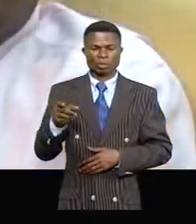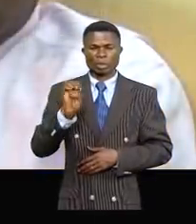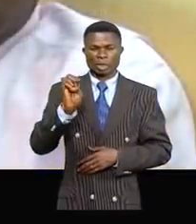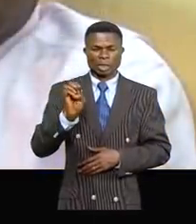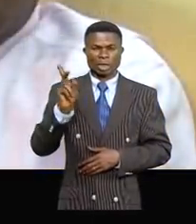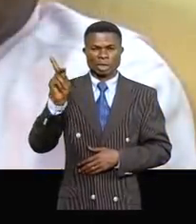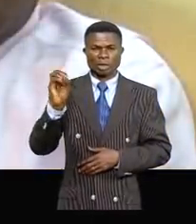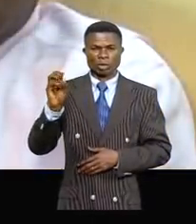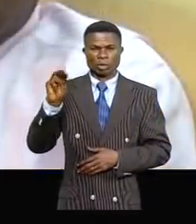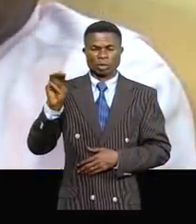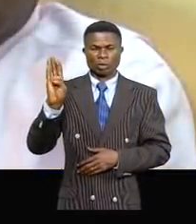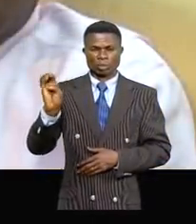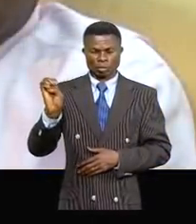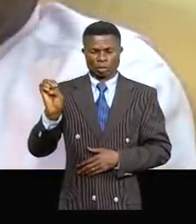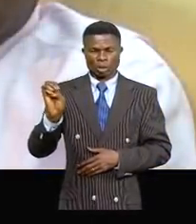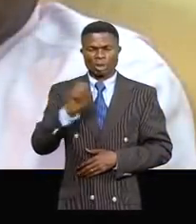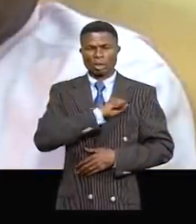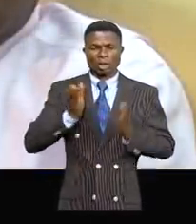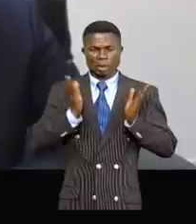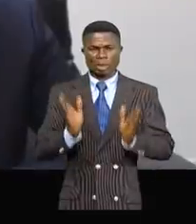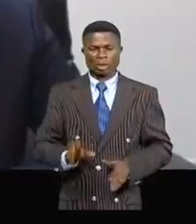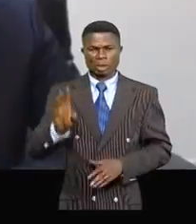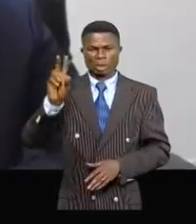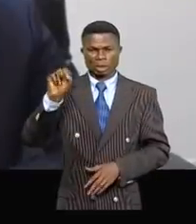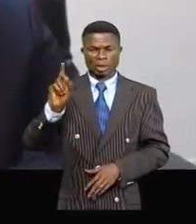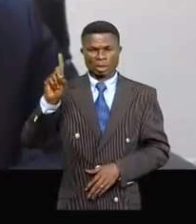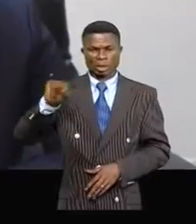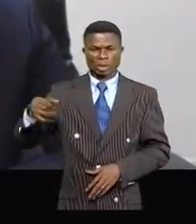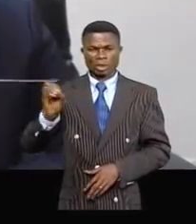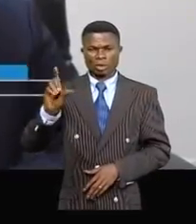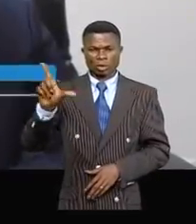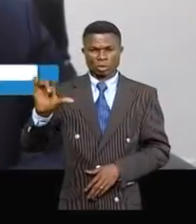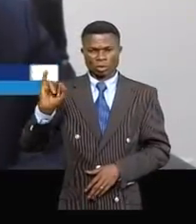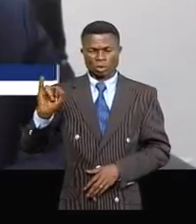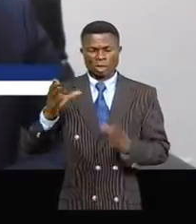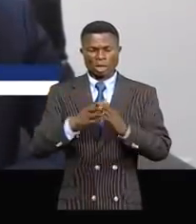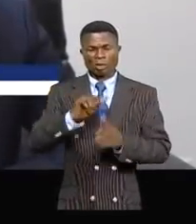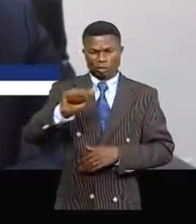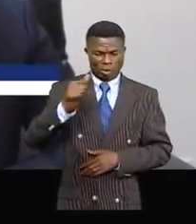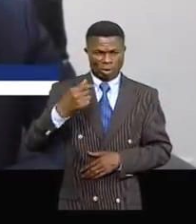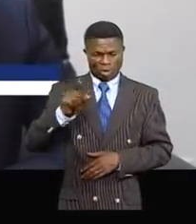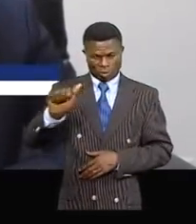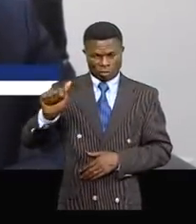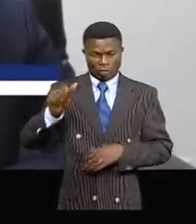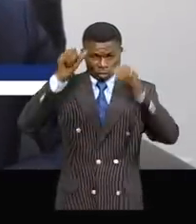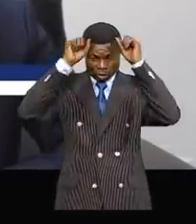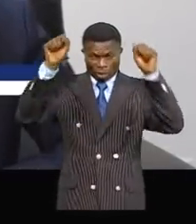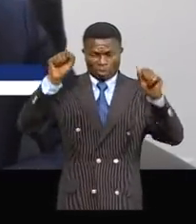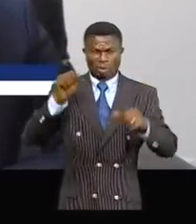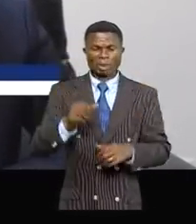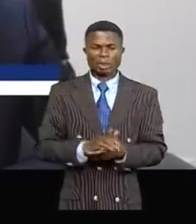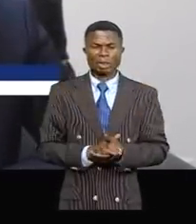le sénateur Ekombe, le sénateur Njoli et moi-même. Et en ce moment-là, le président Kengo nous